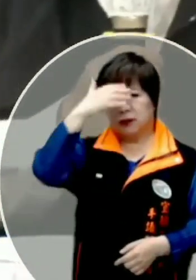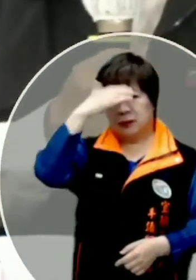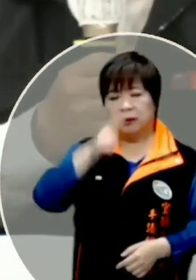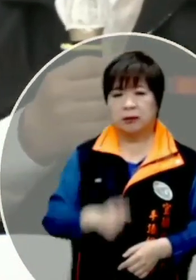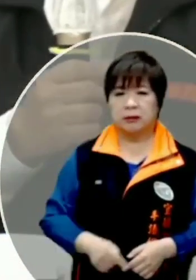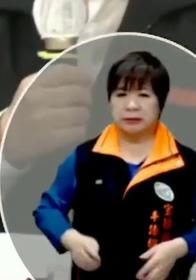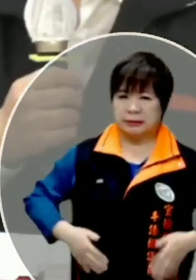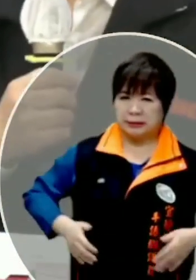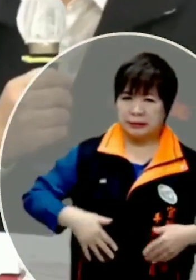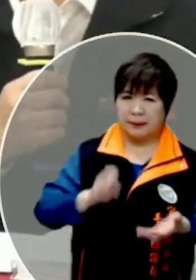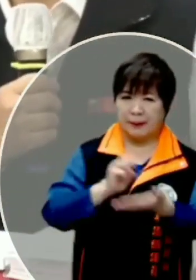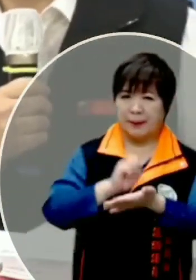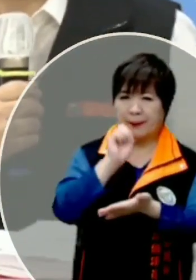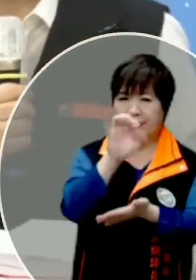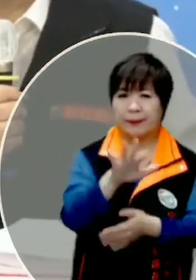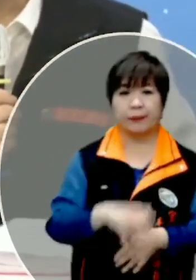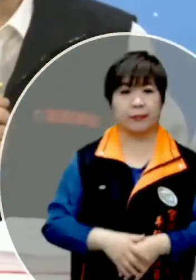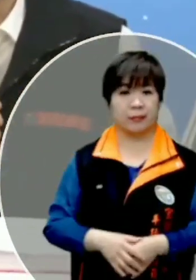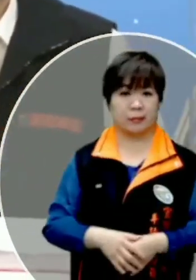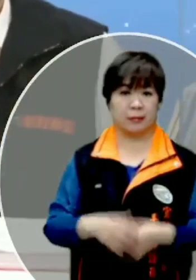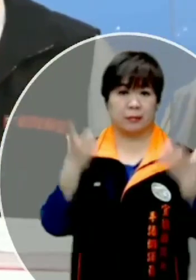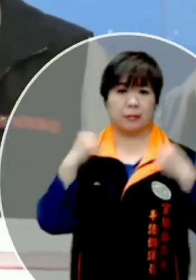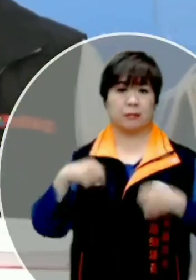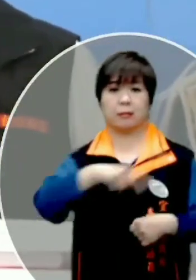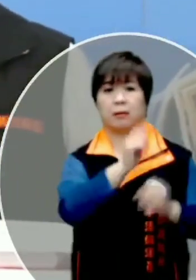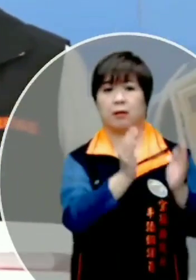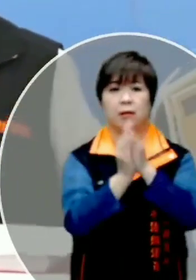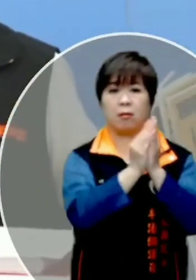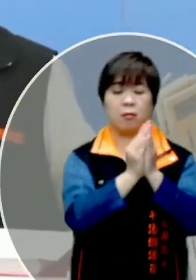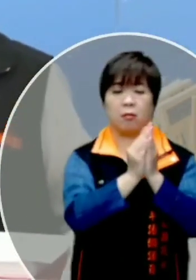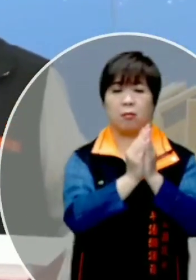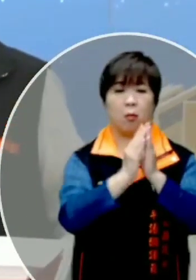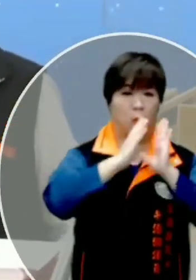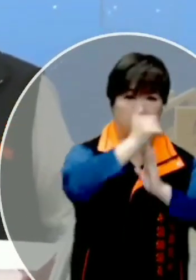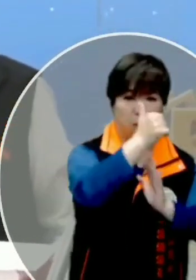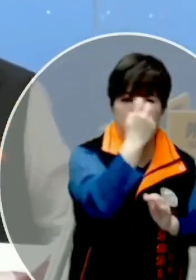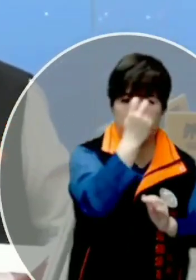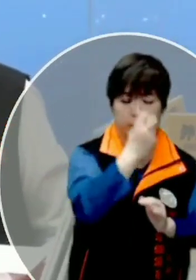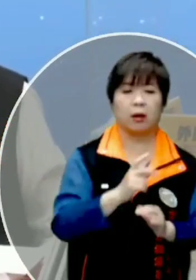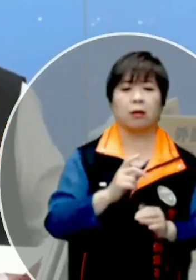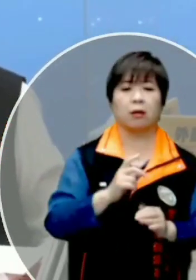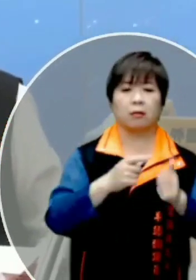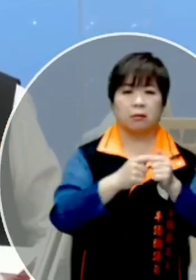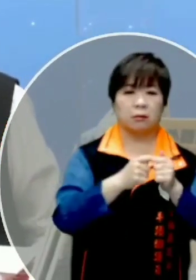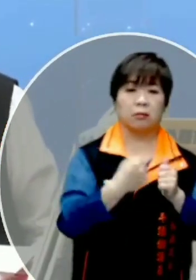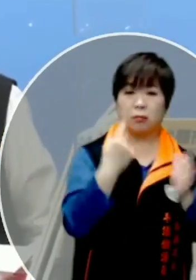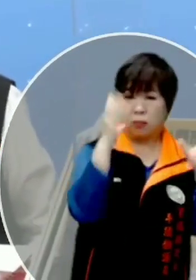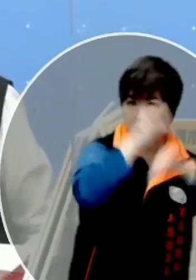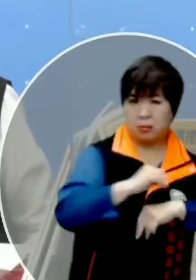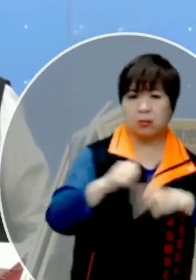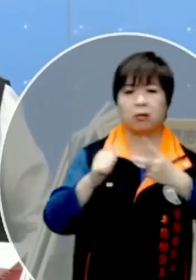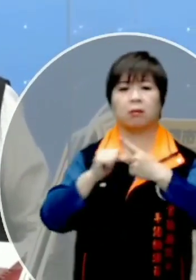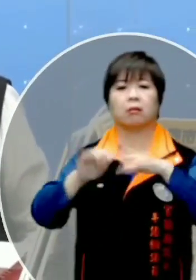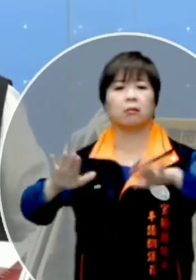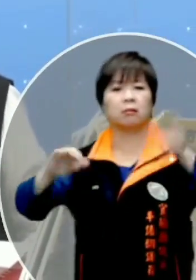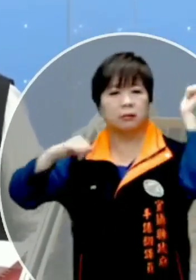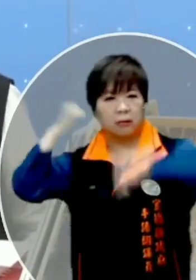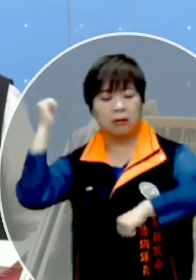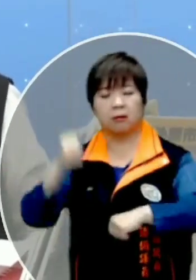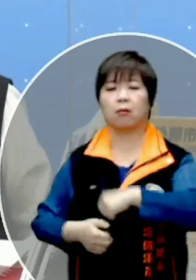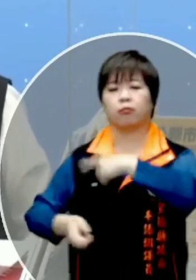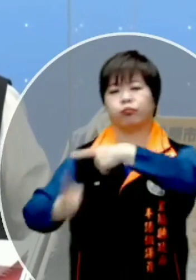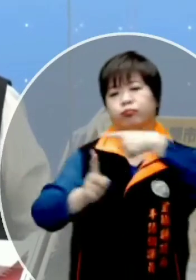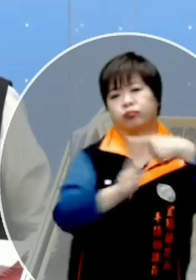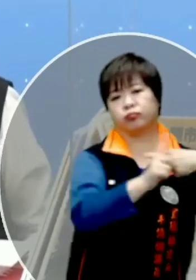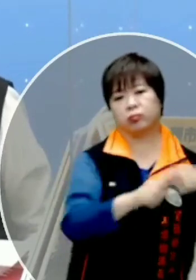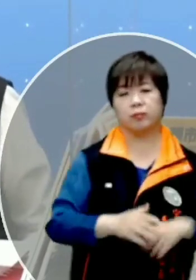我们也请他们到赶快，因为他已经回到桃园，到桃园去做筛检。结果一个是昨天晚上，一个是今天早上确诊，所以这些案例呢，所以说